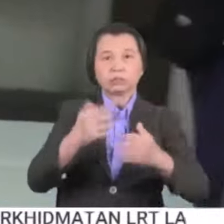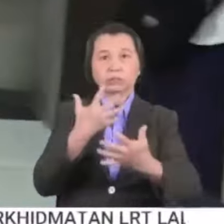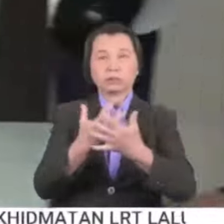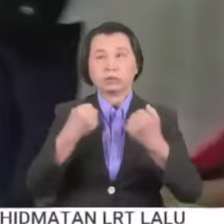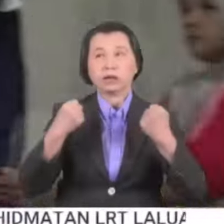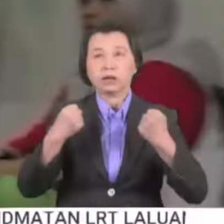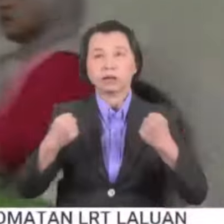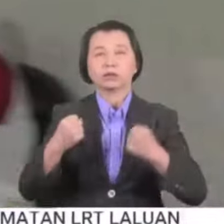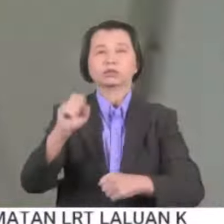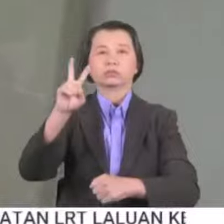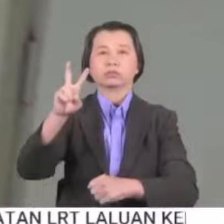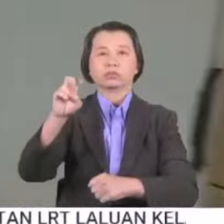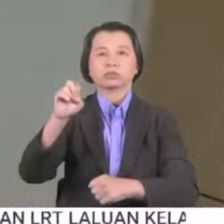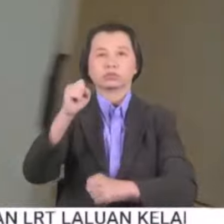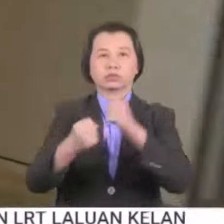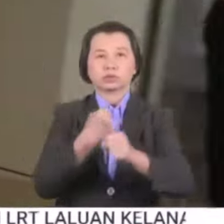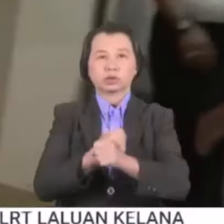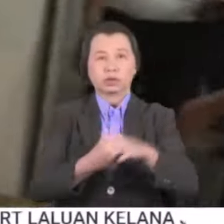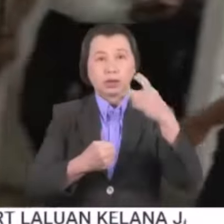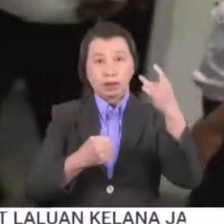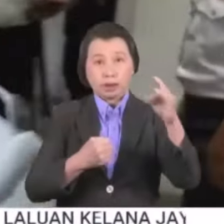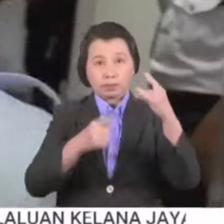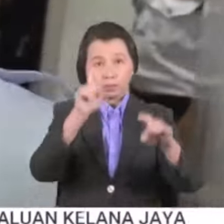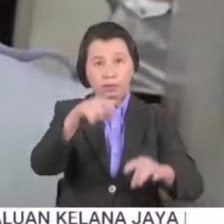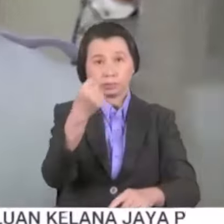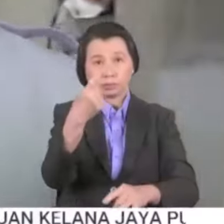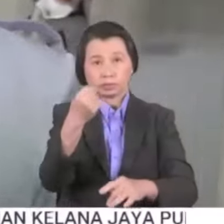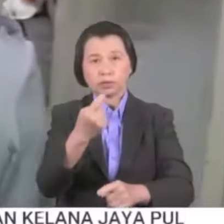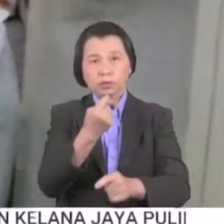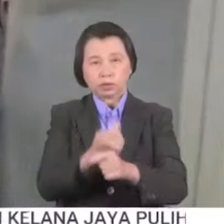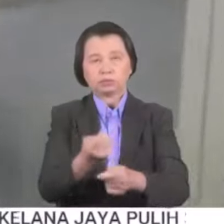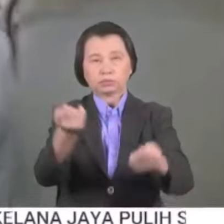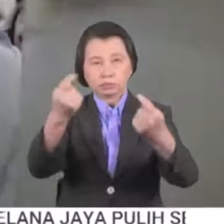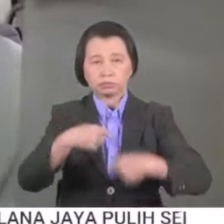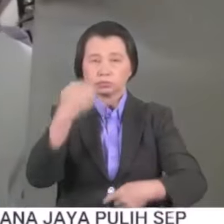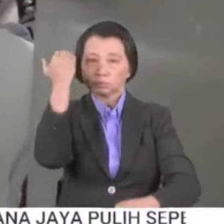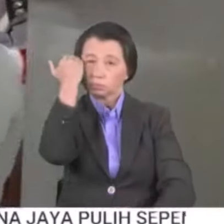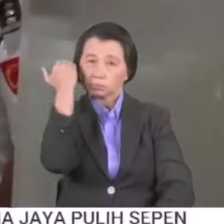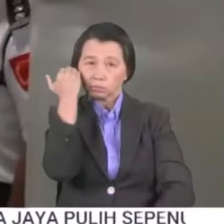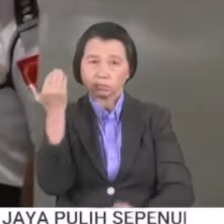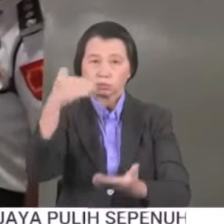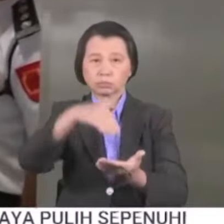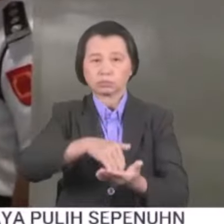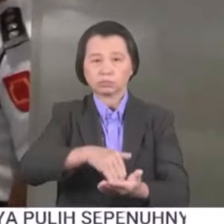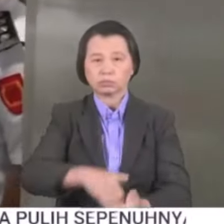dipenjara sehingga 20 tahun. 18 November ditetapkan sebutan semula kes.